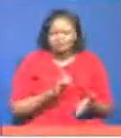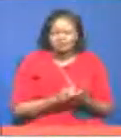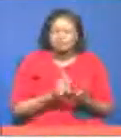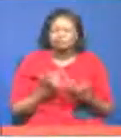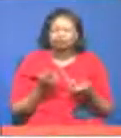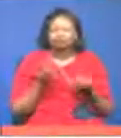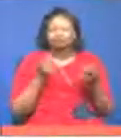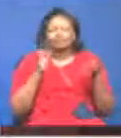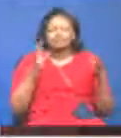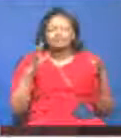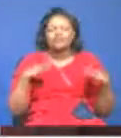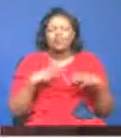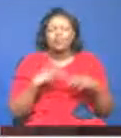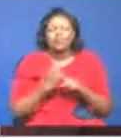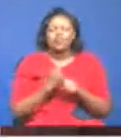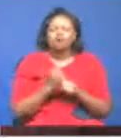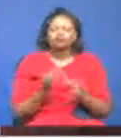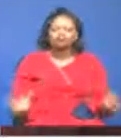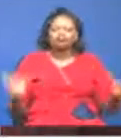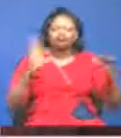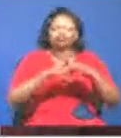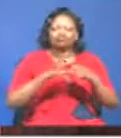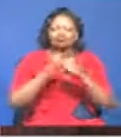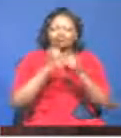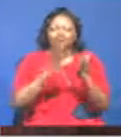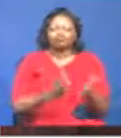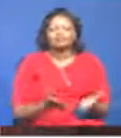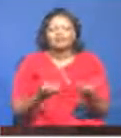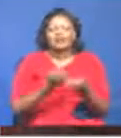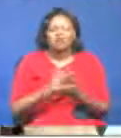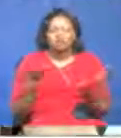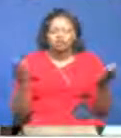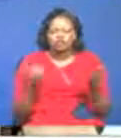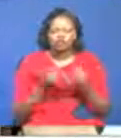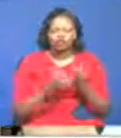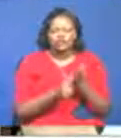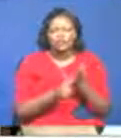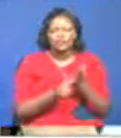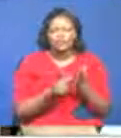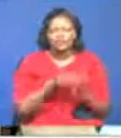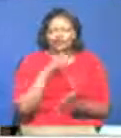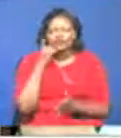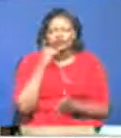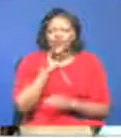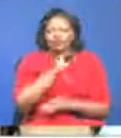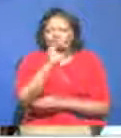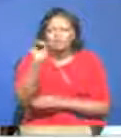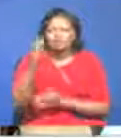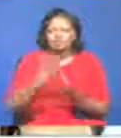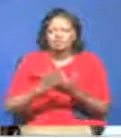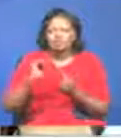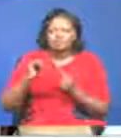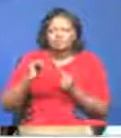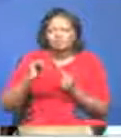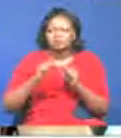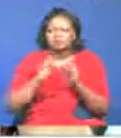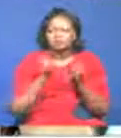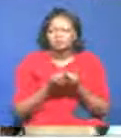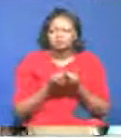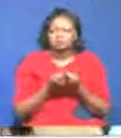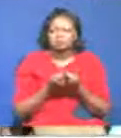mwa wadau zinahitajika kote nchini ili kukabiliana na hali ya kiangazi. Tumewauliza sub county teams wawe na namba